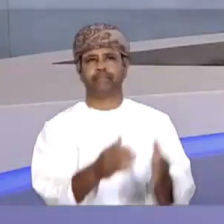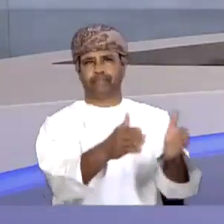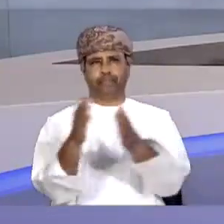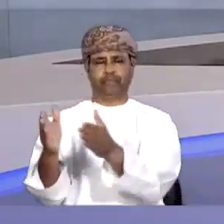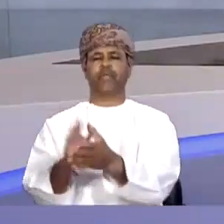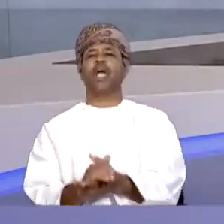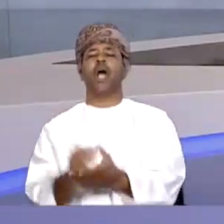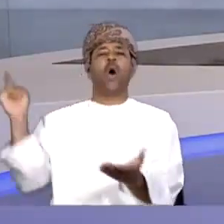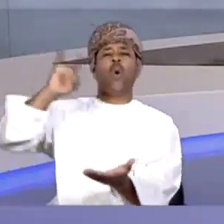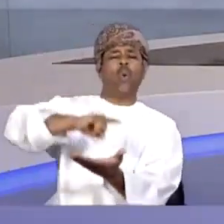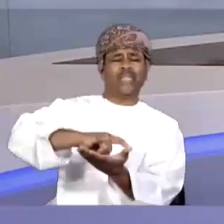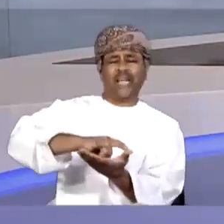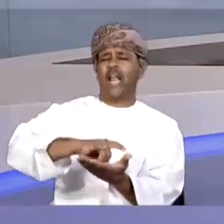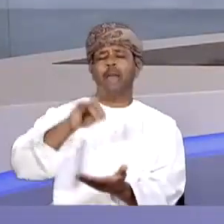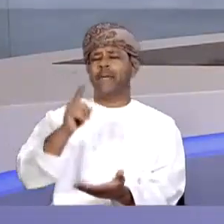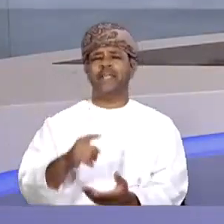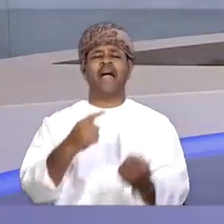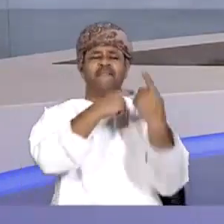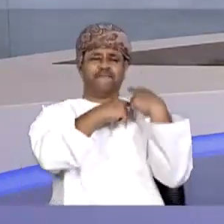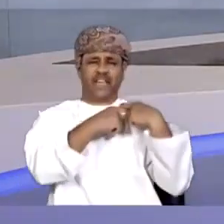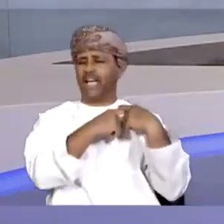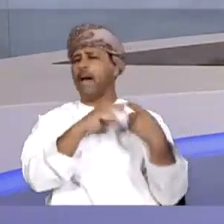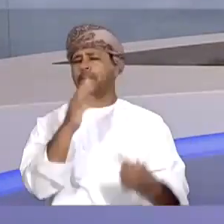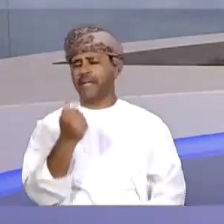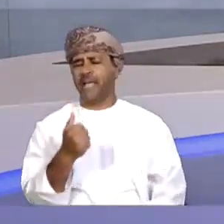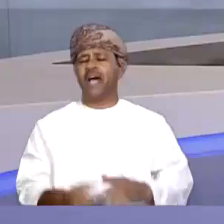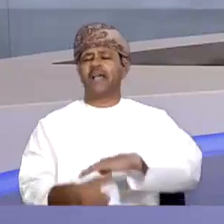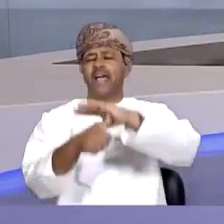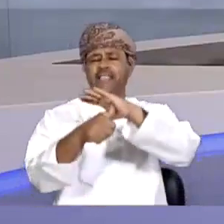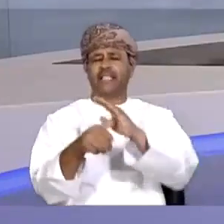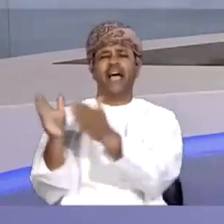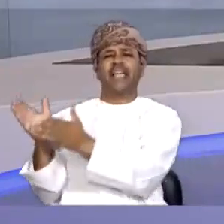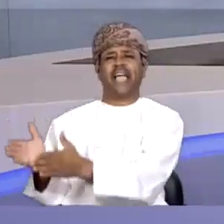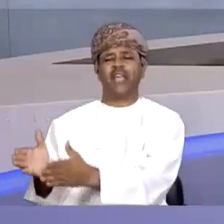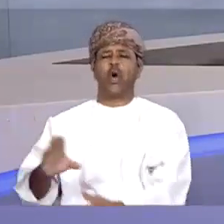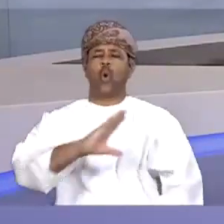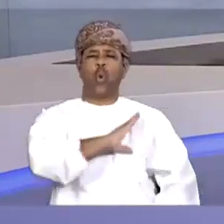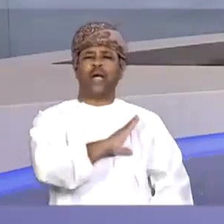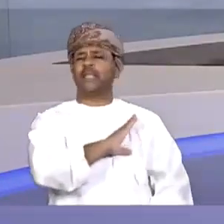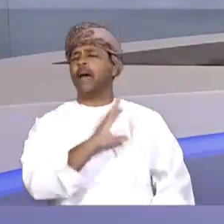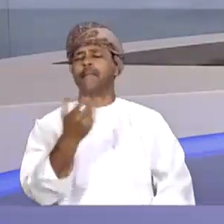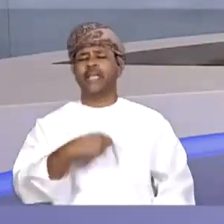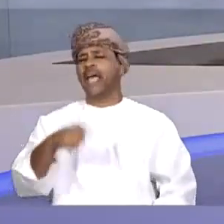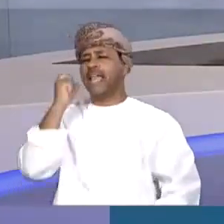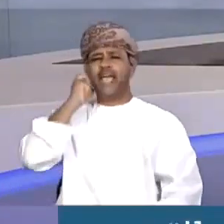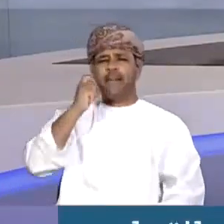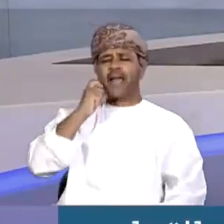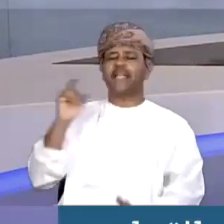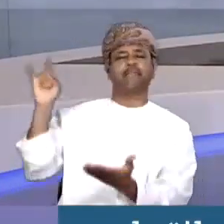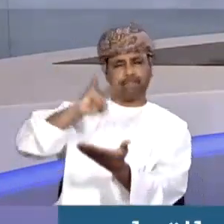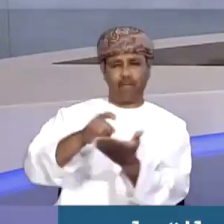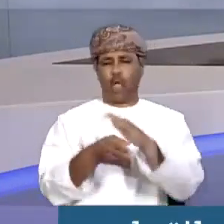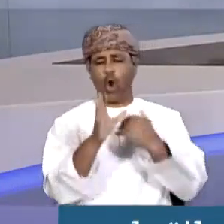وصل إلى السلطنة كل على حدى الفريق الركن حمد محمد الرميثي رئيس أركان القوات المسلحة بدولة الإمارات العربية